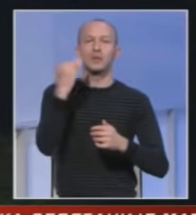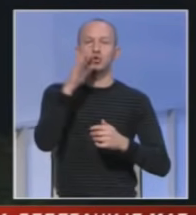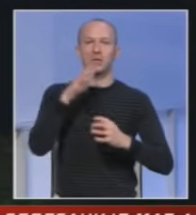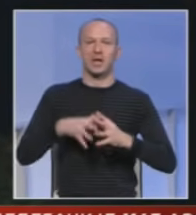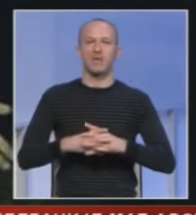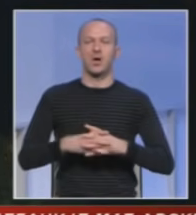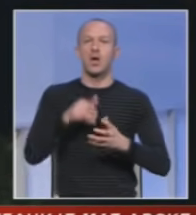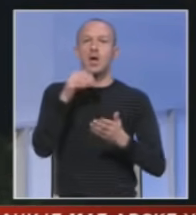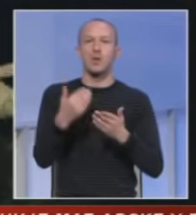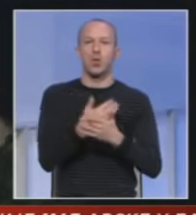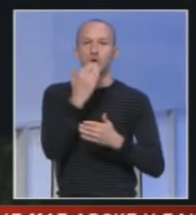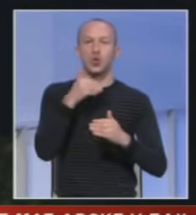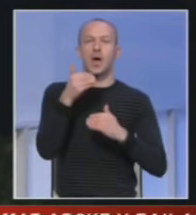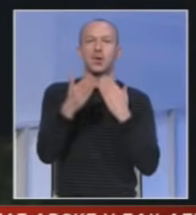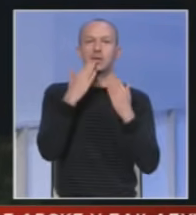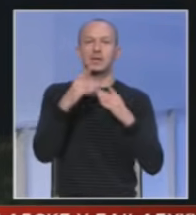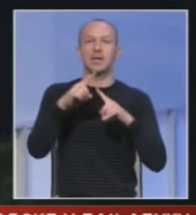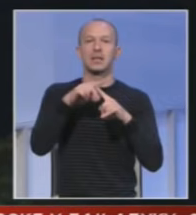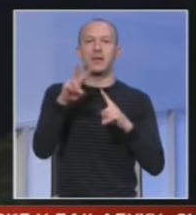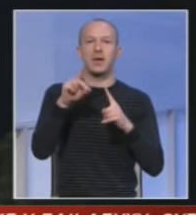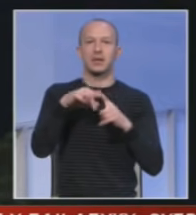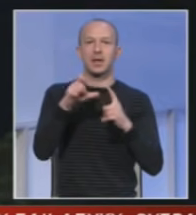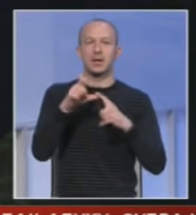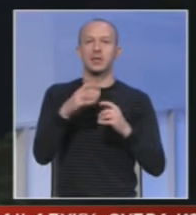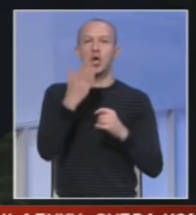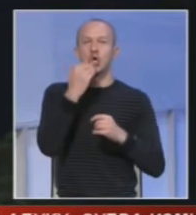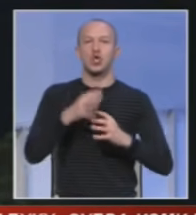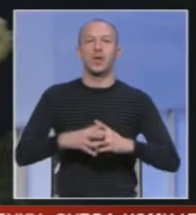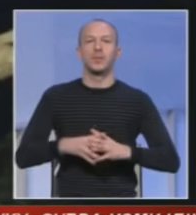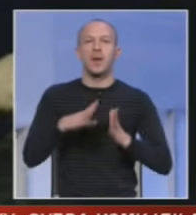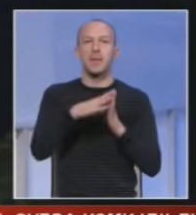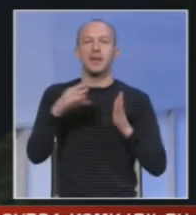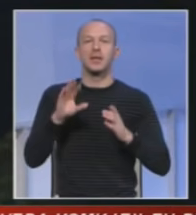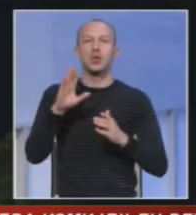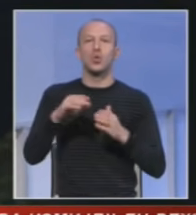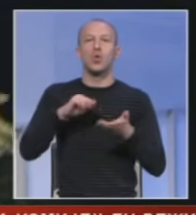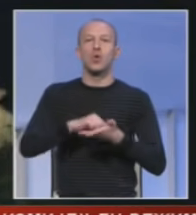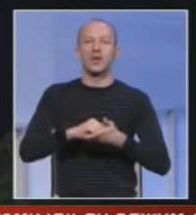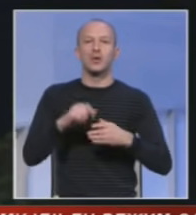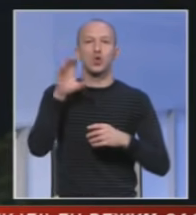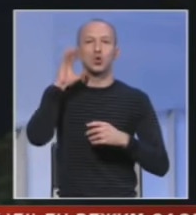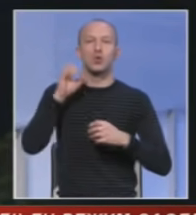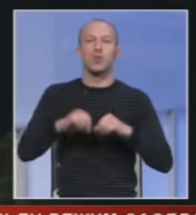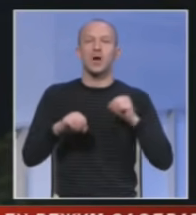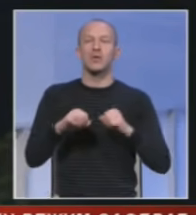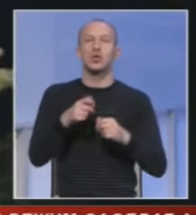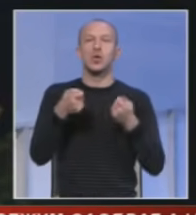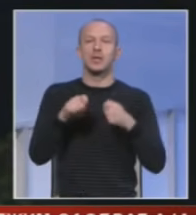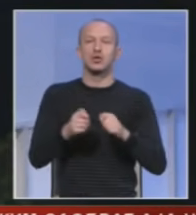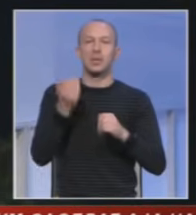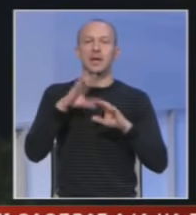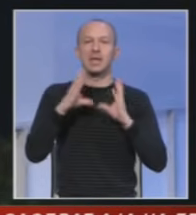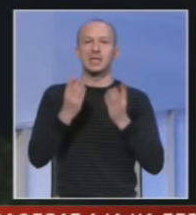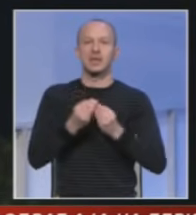Sarajeva, i ponovit ću, nakon tog sastanka Televizija Republike Srpske će prenijeti tu preskonferenciju, čućemo kakvi su zaključci, prije